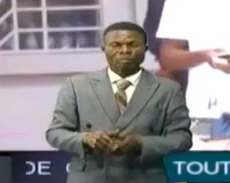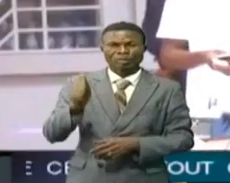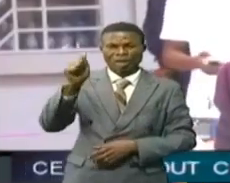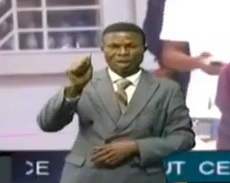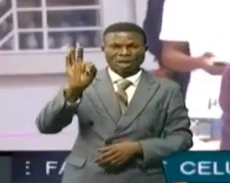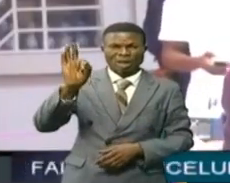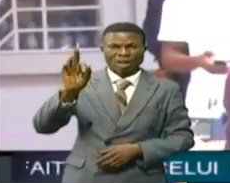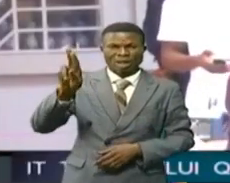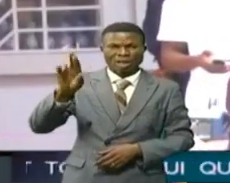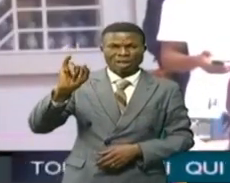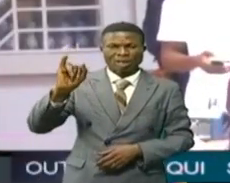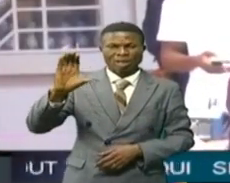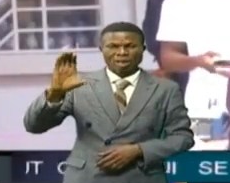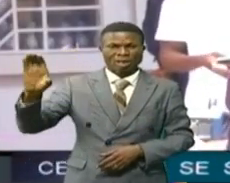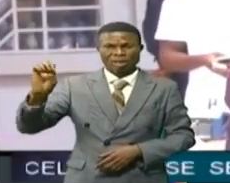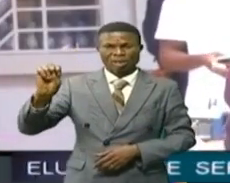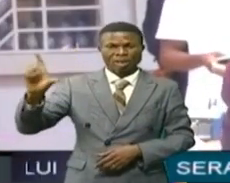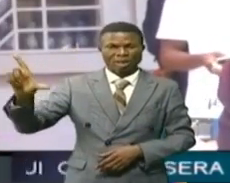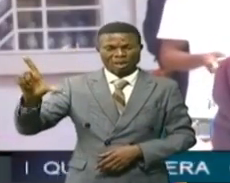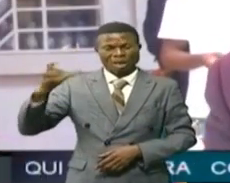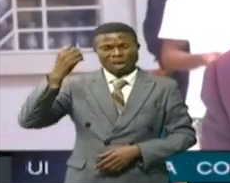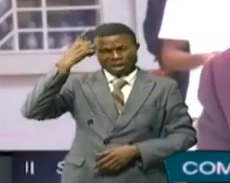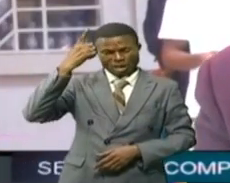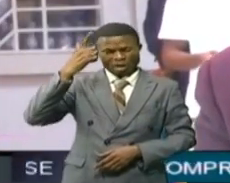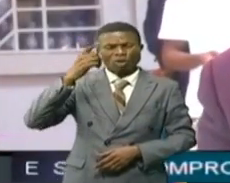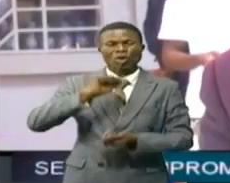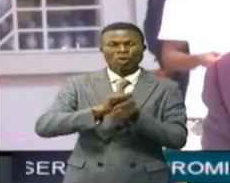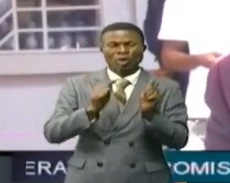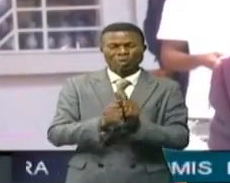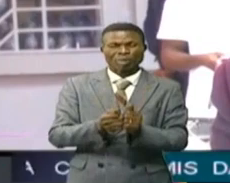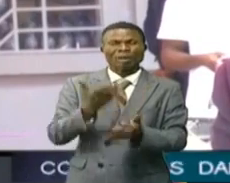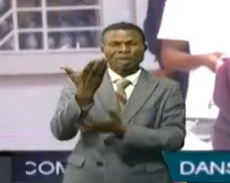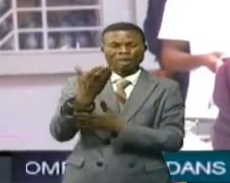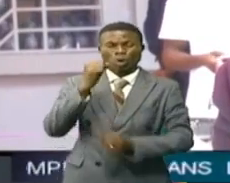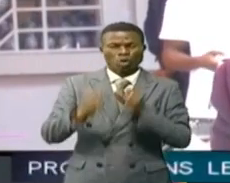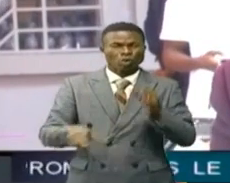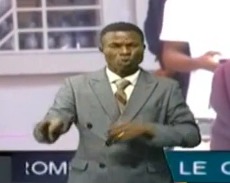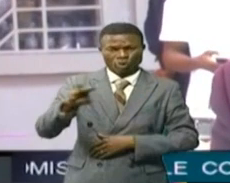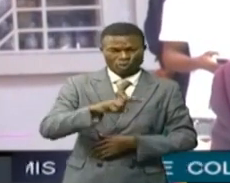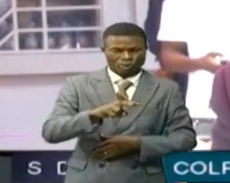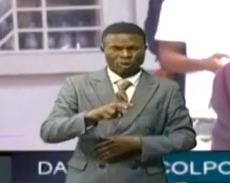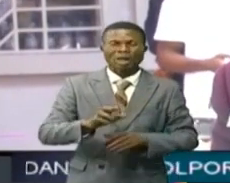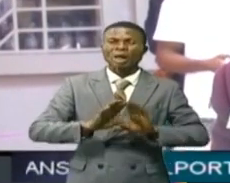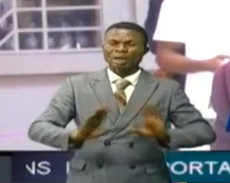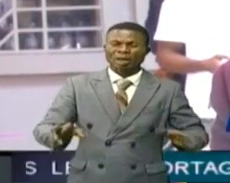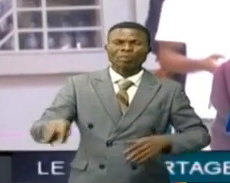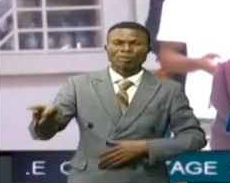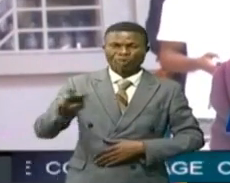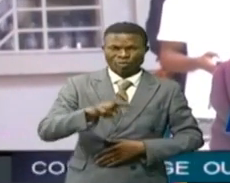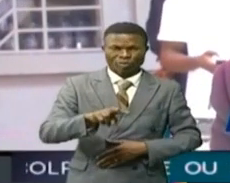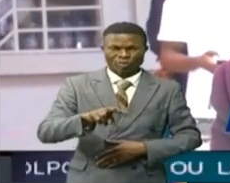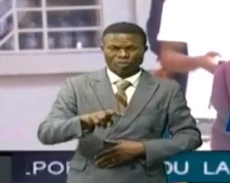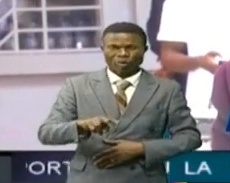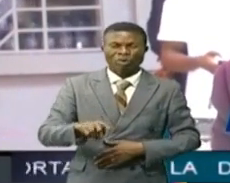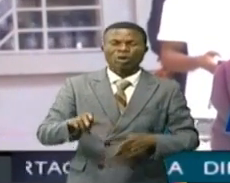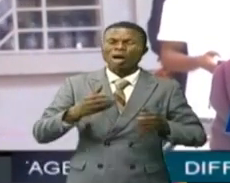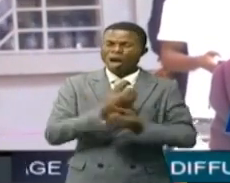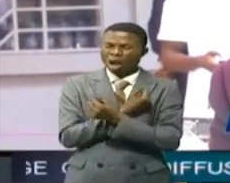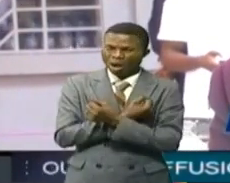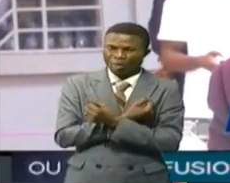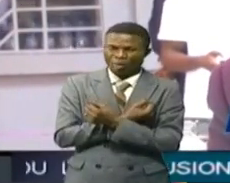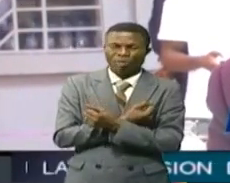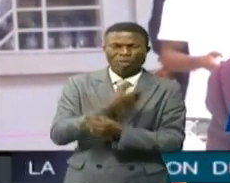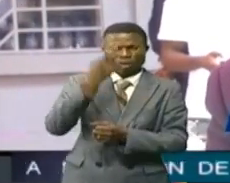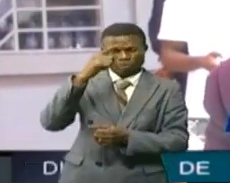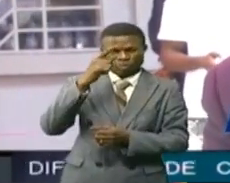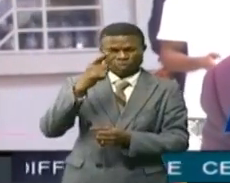RDC a bien compris votre politique, votre dynamisme et votre capacité, ainsi que votre amour en tant que